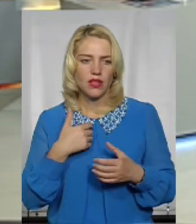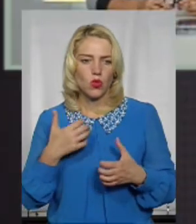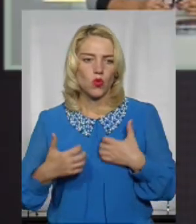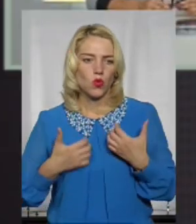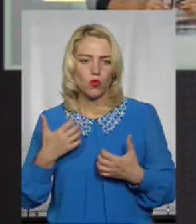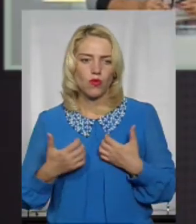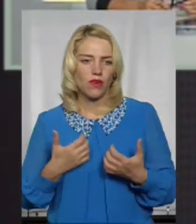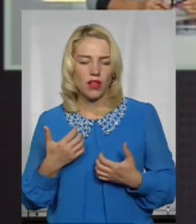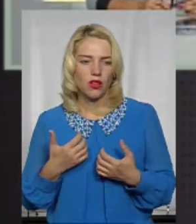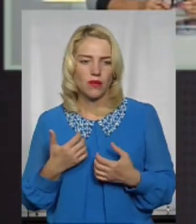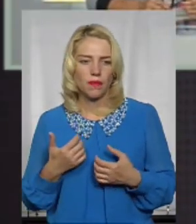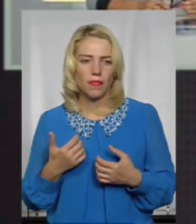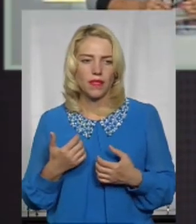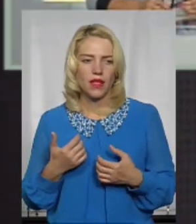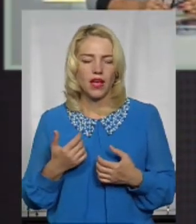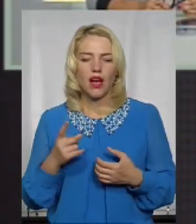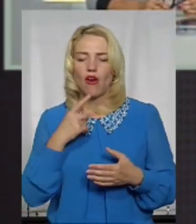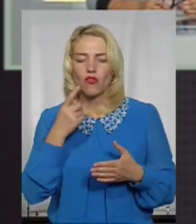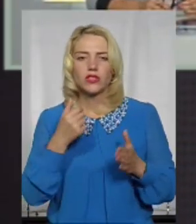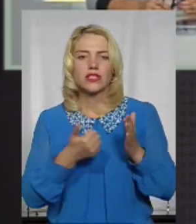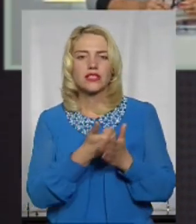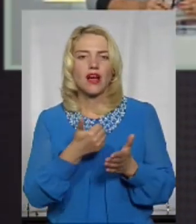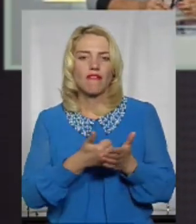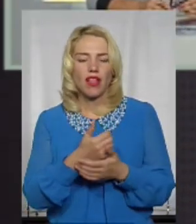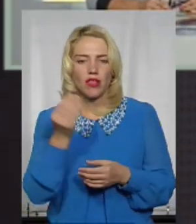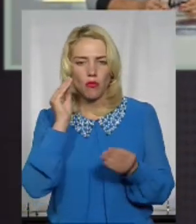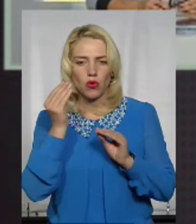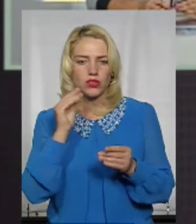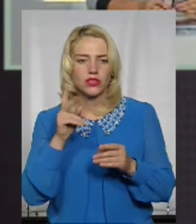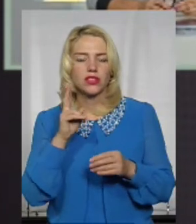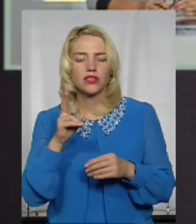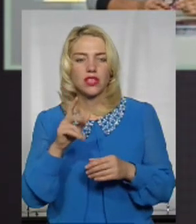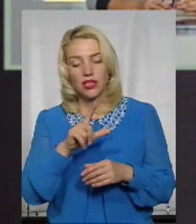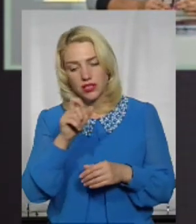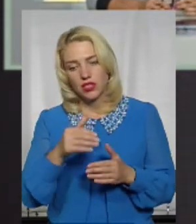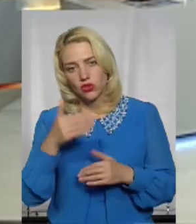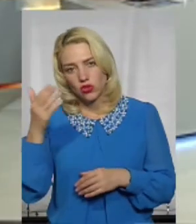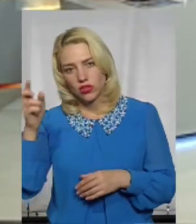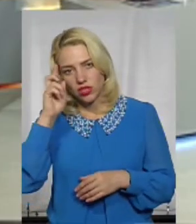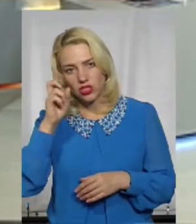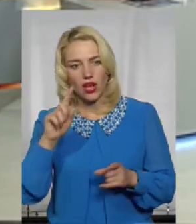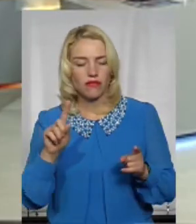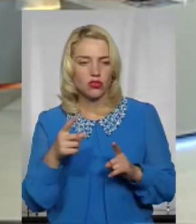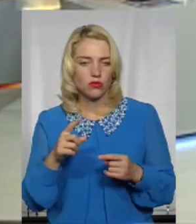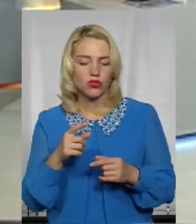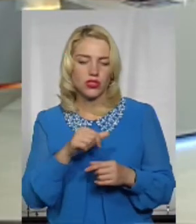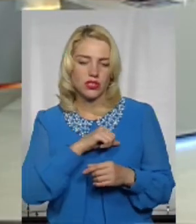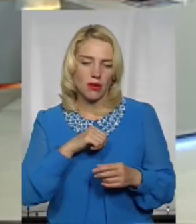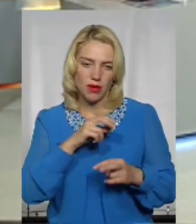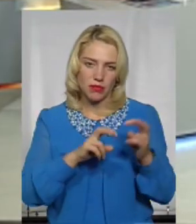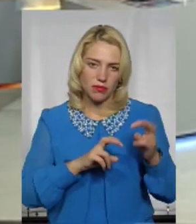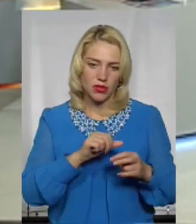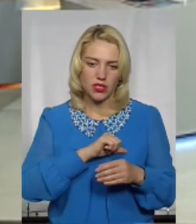позиції? Схвальні позиції з керівництва держави були. Ну, з да, тому, що це і саме підприємство, і